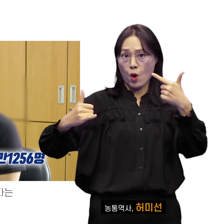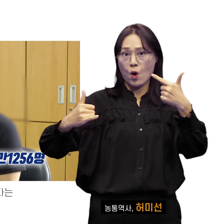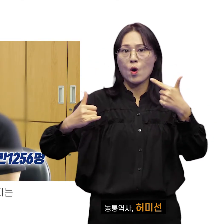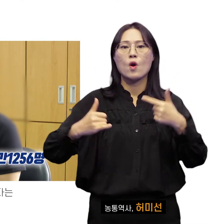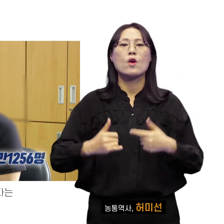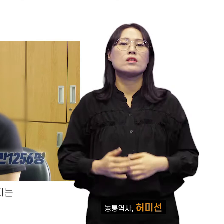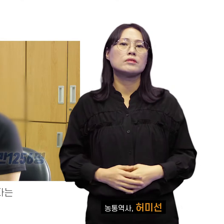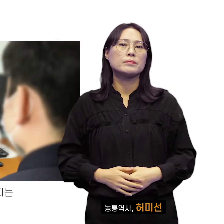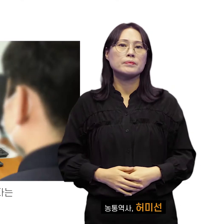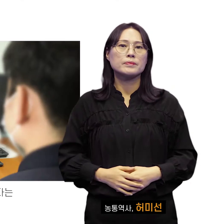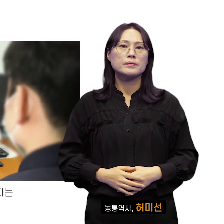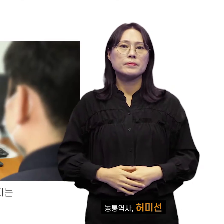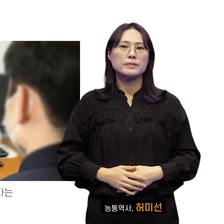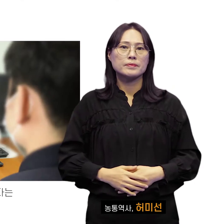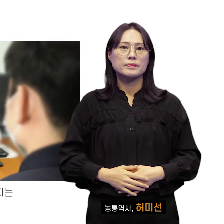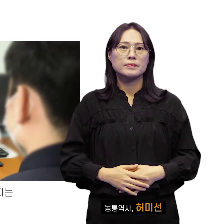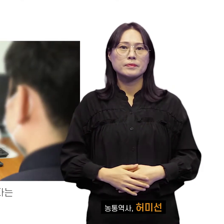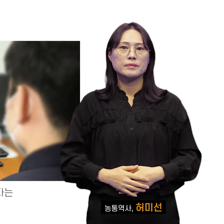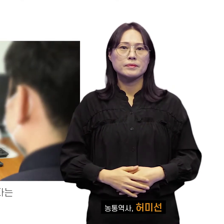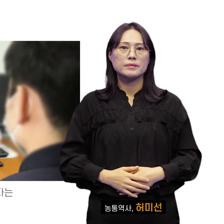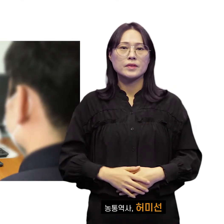5만 1,256명이었습니다.